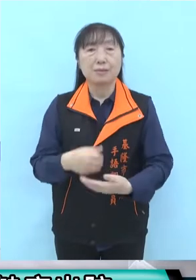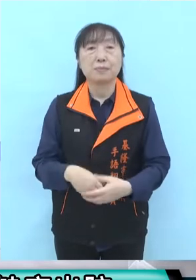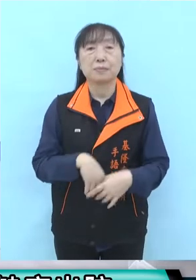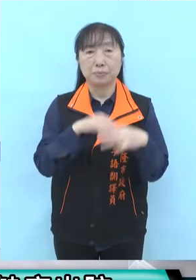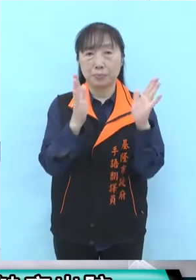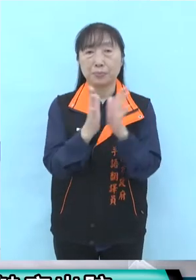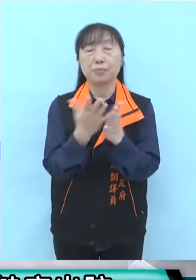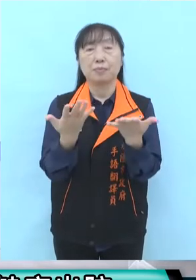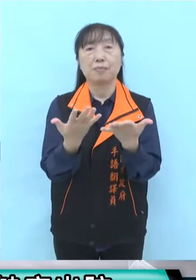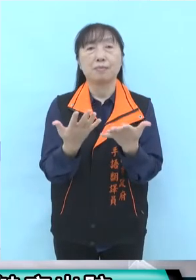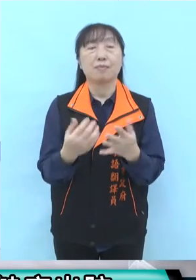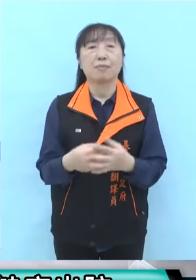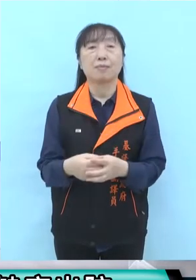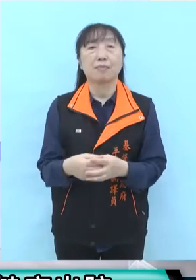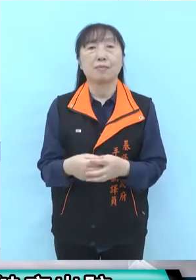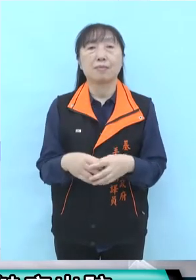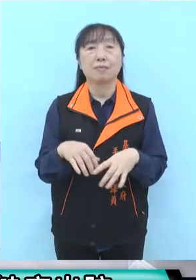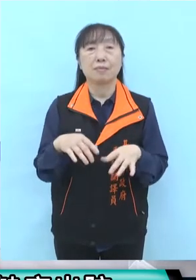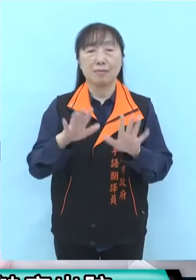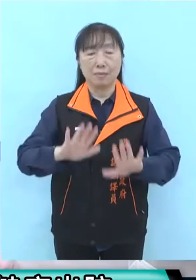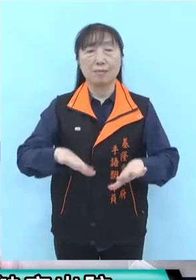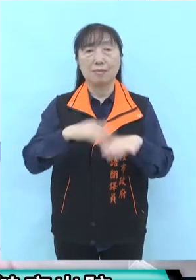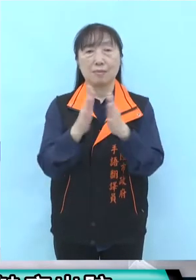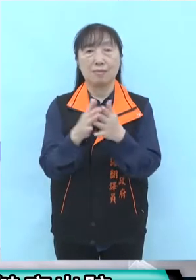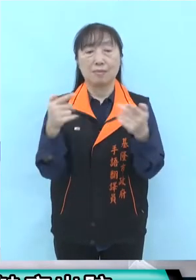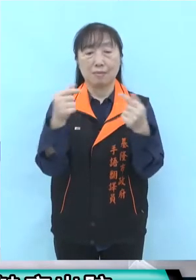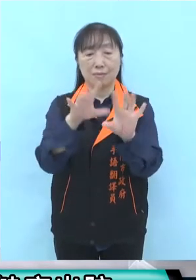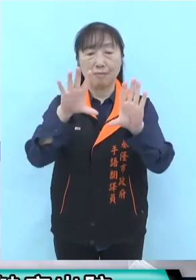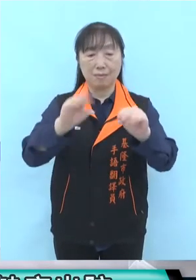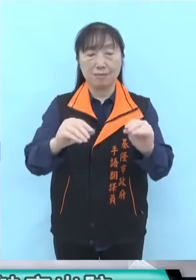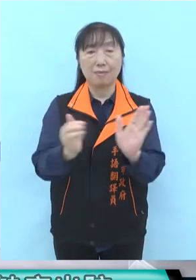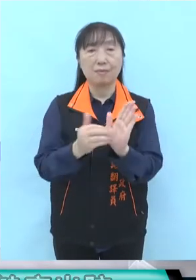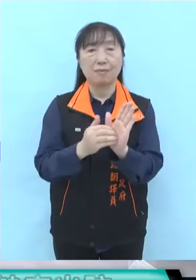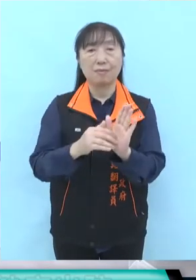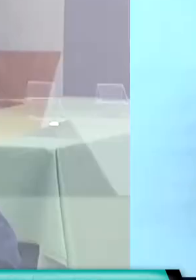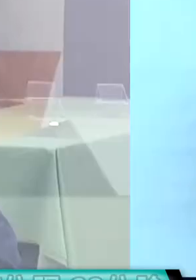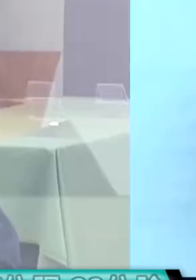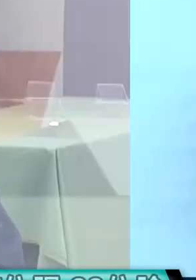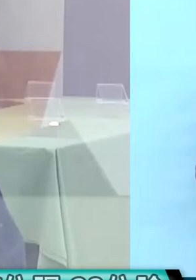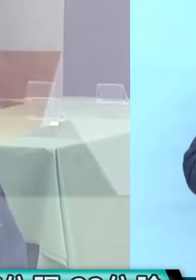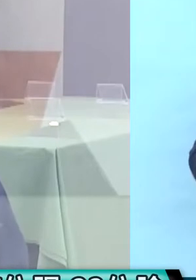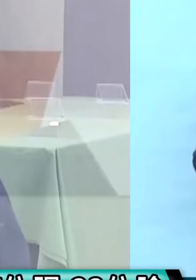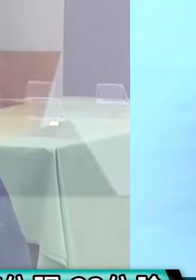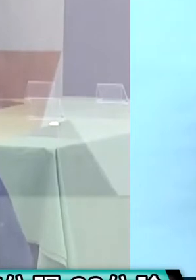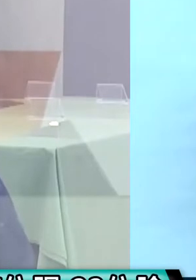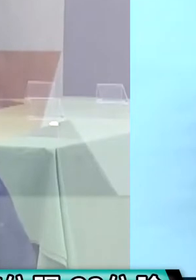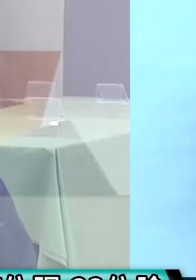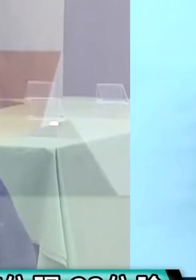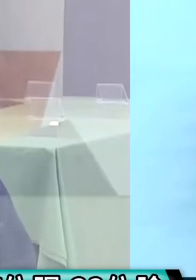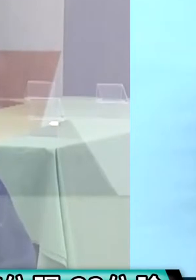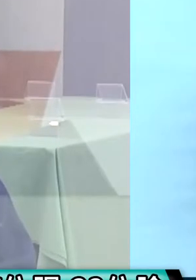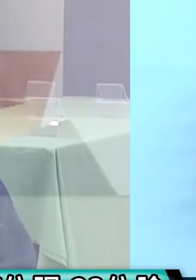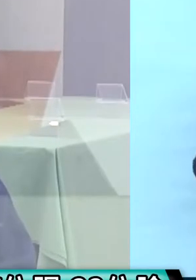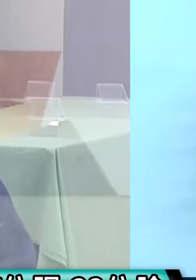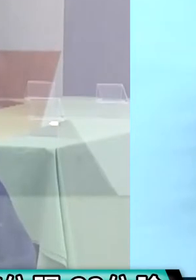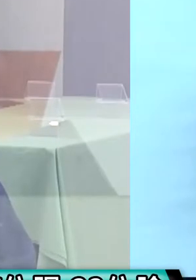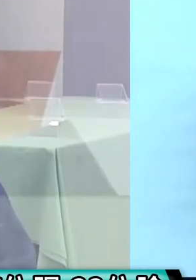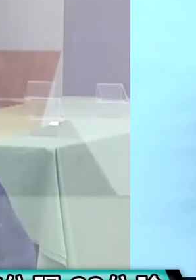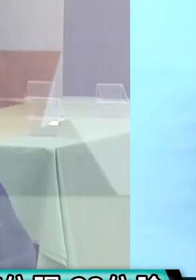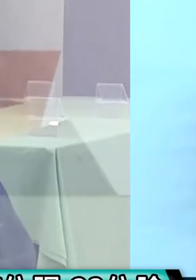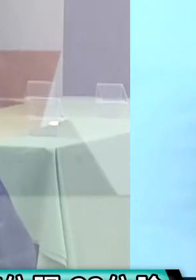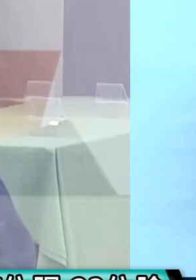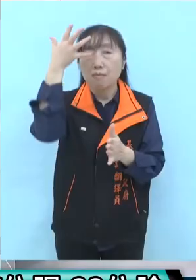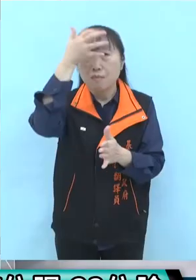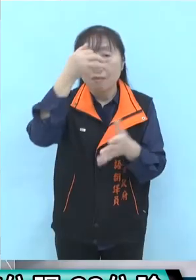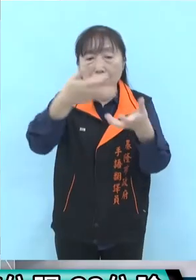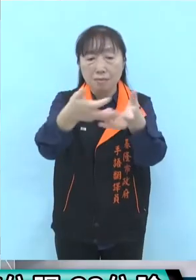都基本上现在都已经健康，而且已经这个出院的状况。 此外，大家也关心本市某家安养院爆